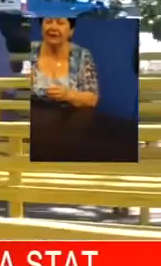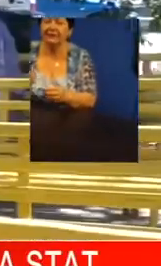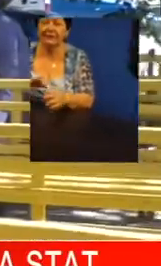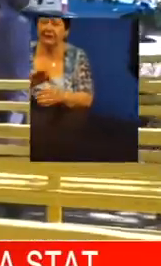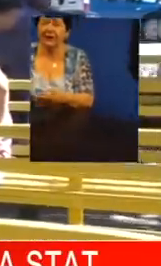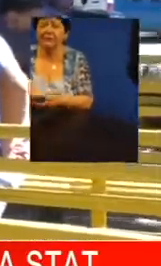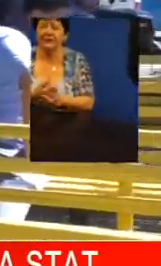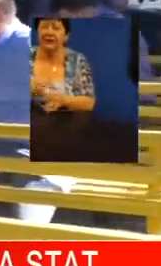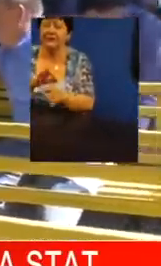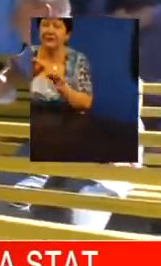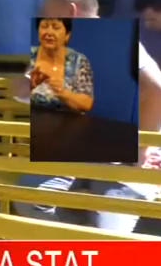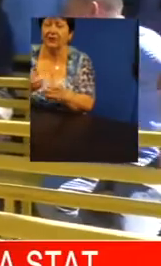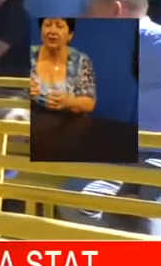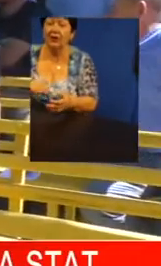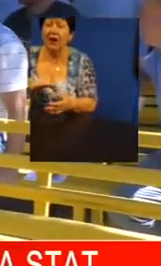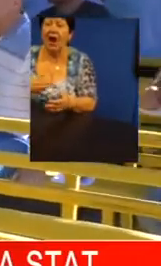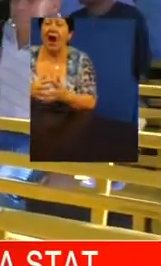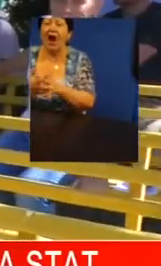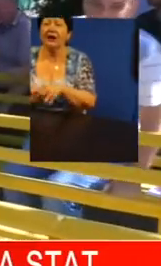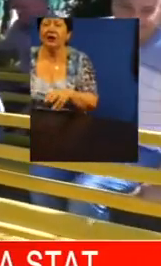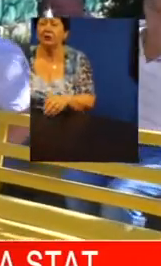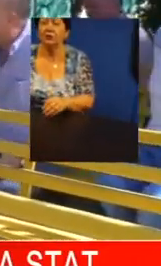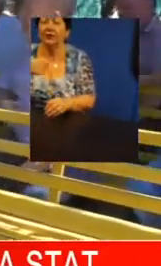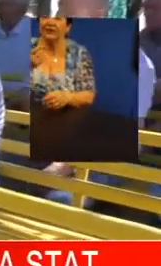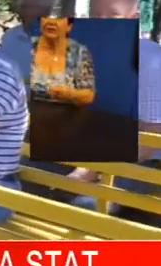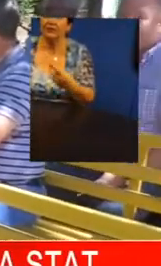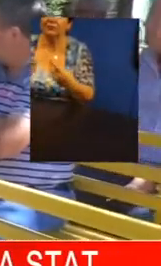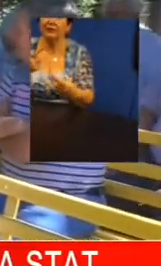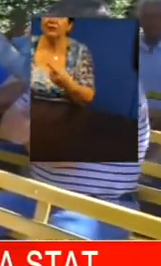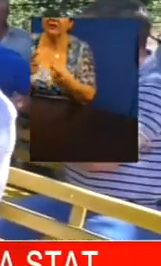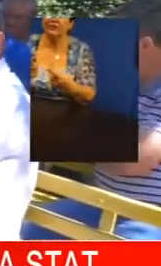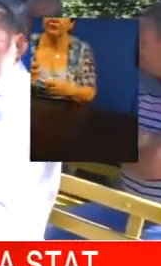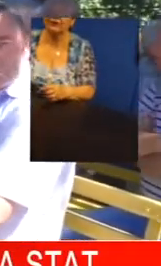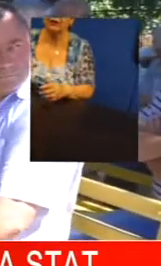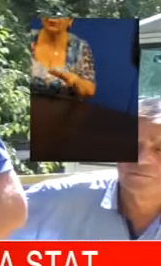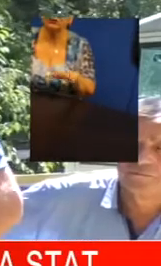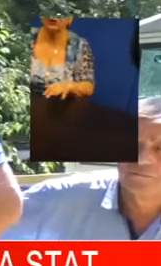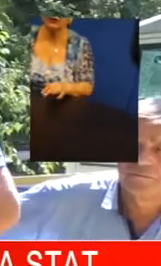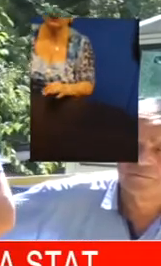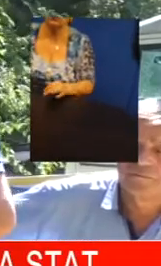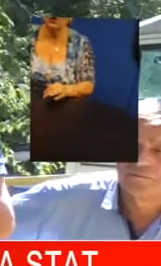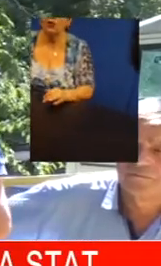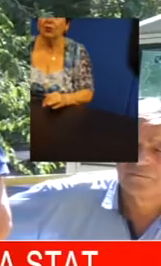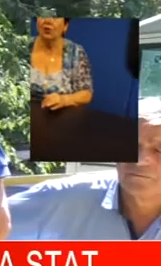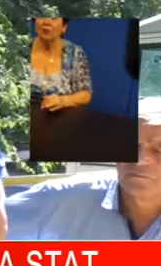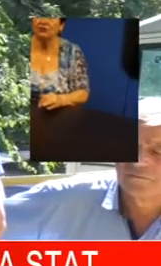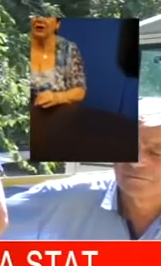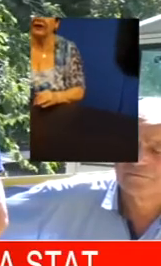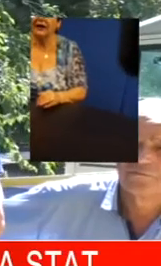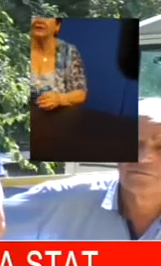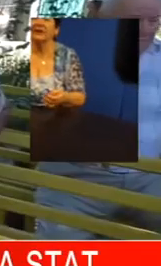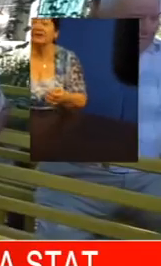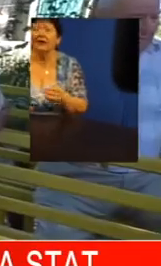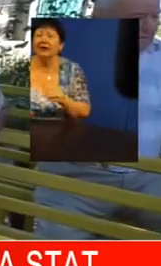nimic. Agricultorii s-au adunat pentru a discuta cu președintele raionului, Piotr Pușcar, care sunt soluțiile